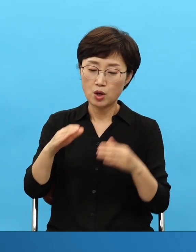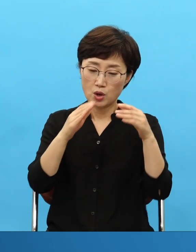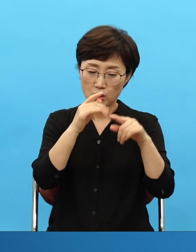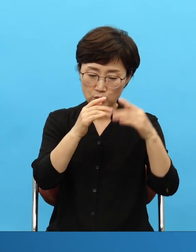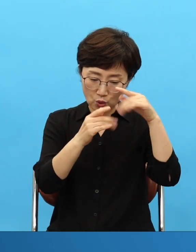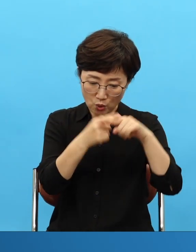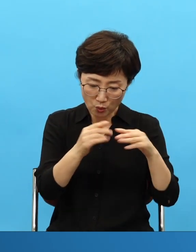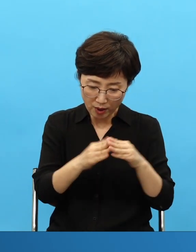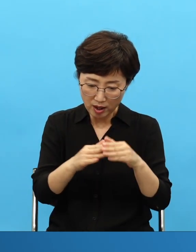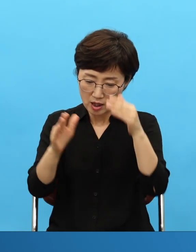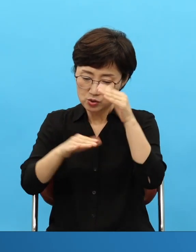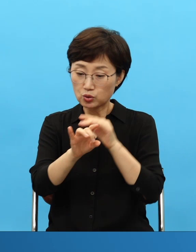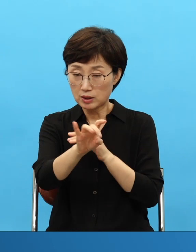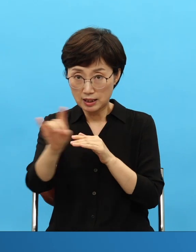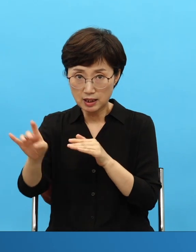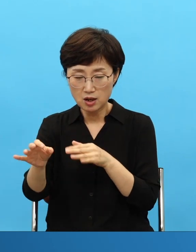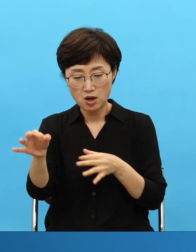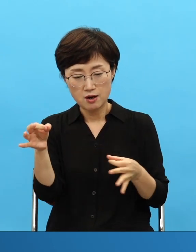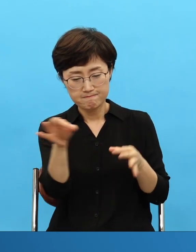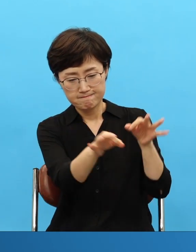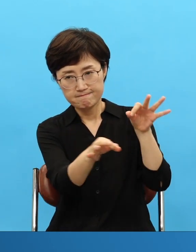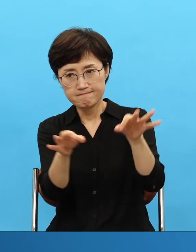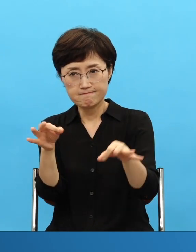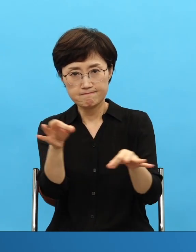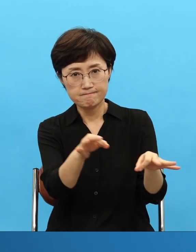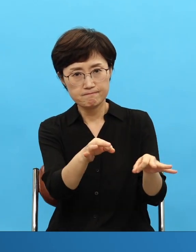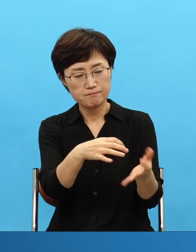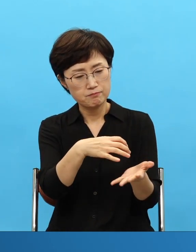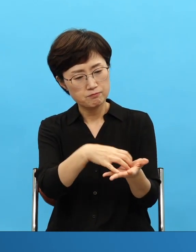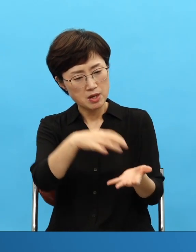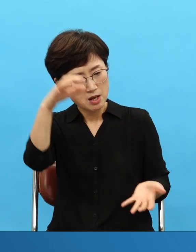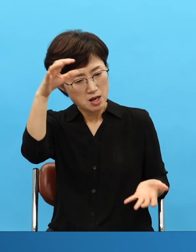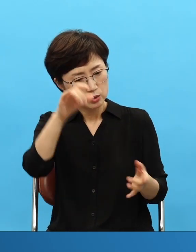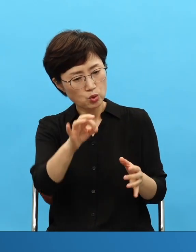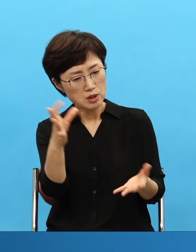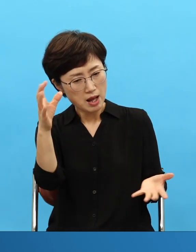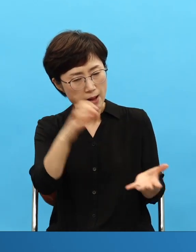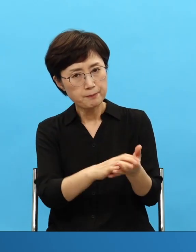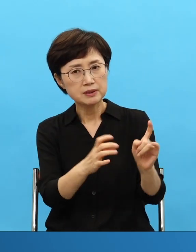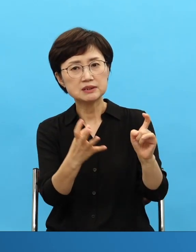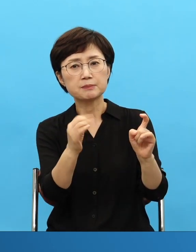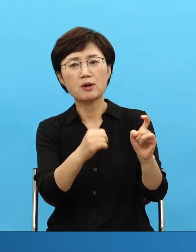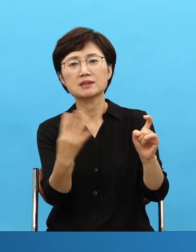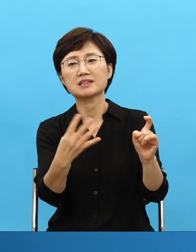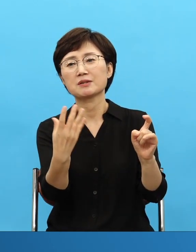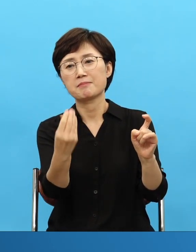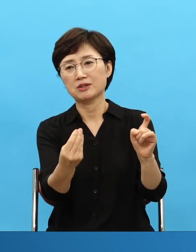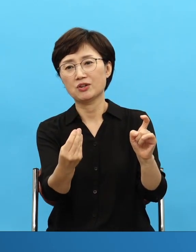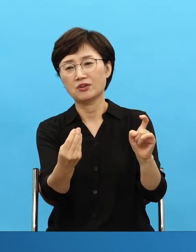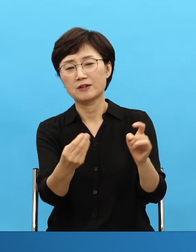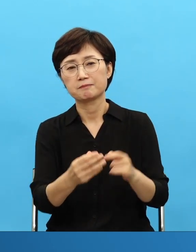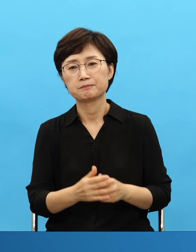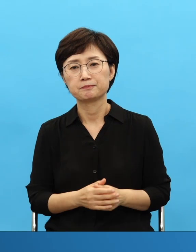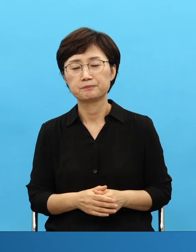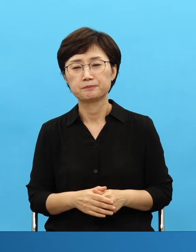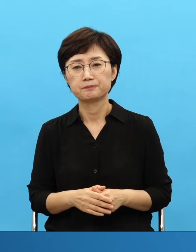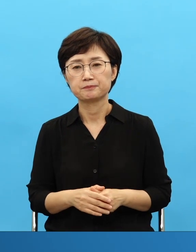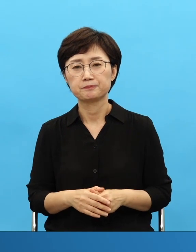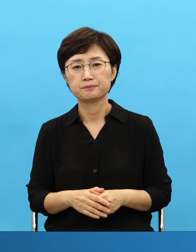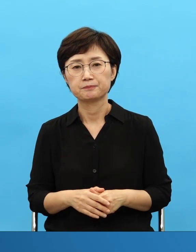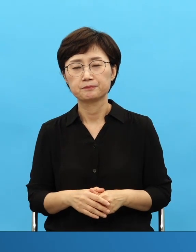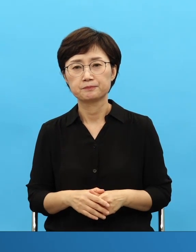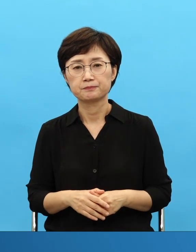성도, 렘넌트들이 헌금을 지속해 총 10억 4,300여만 원과 15,000여 달러를 드렸습니다.